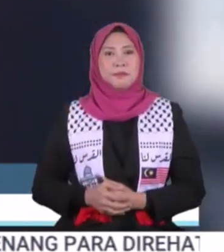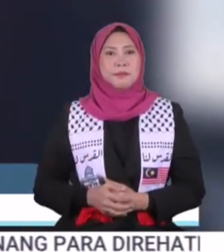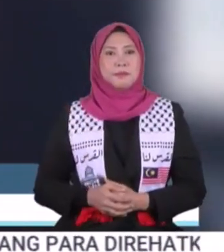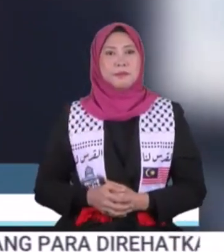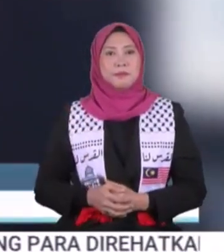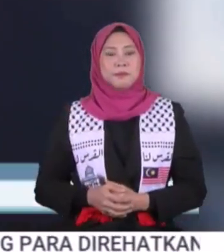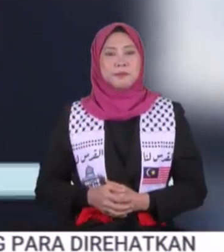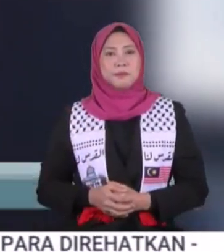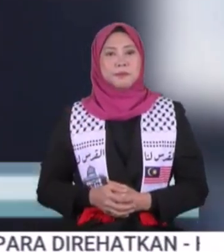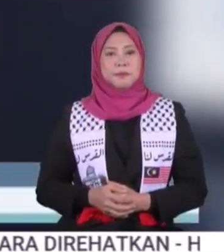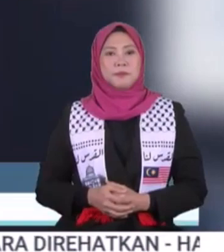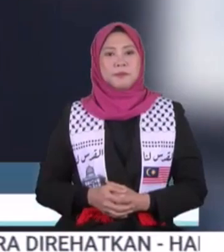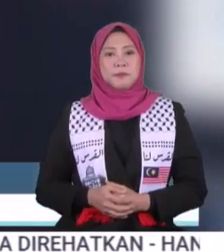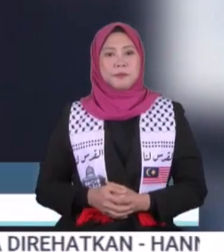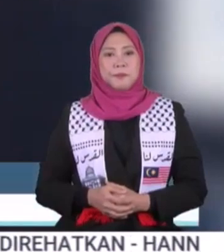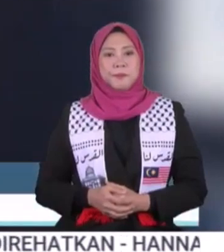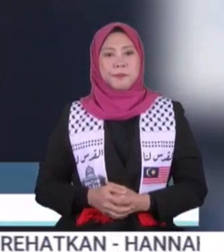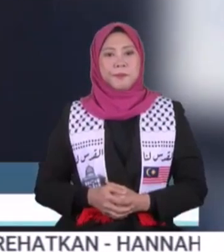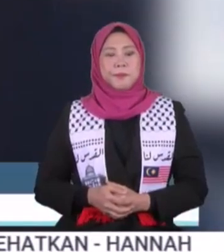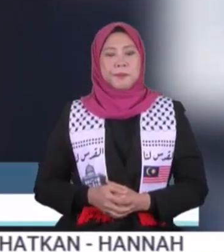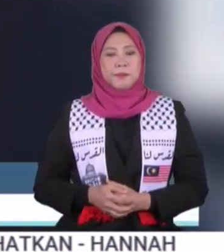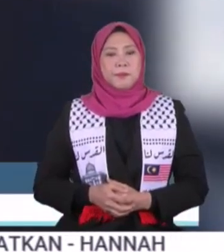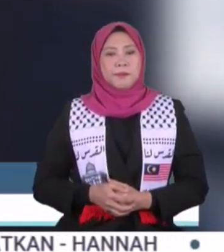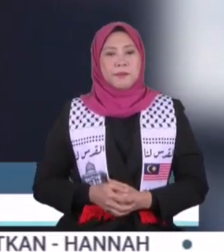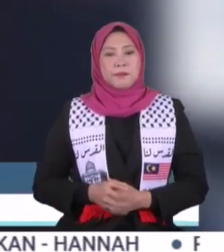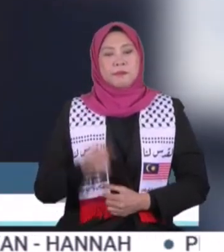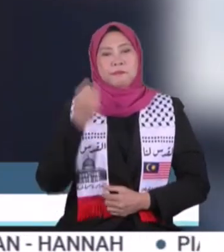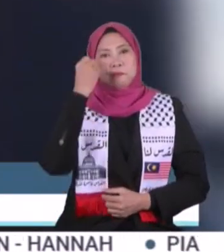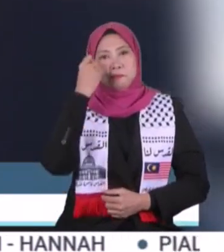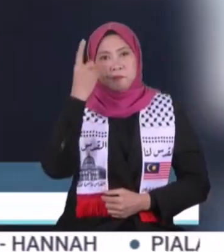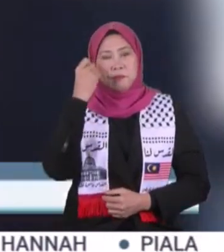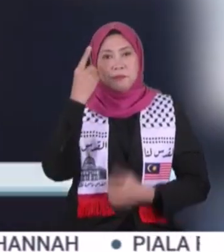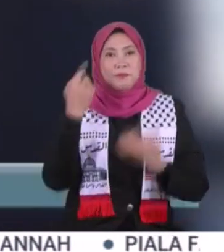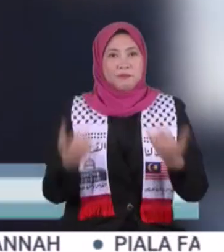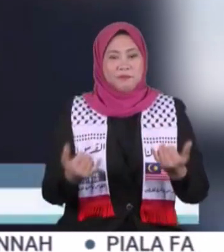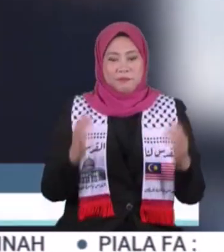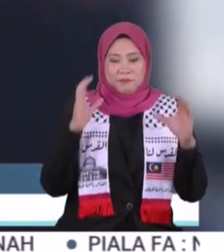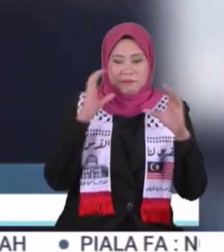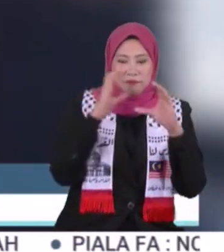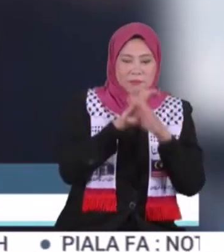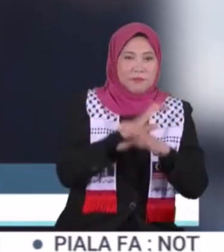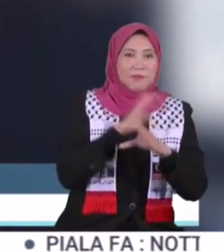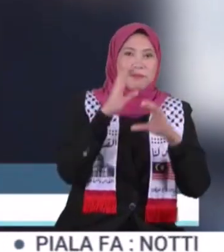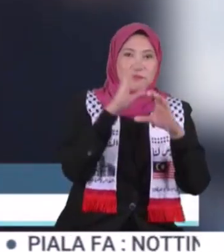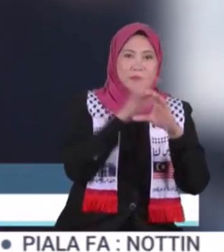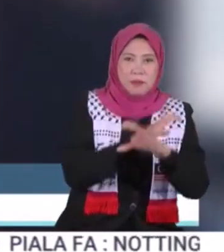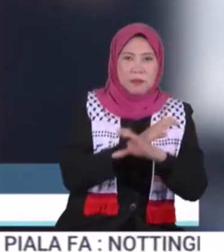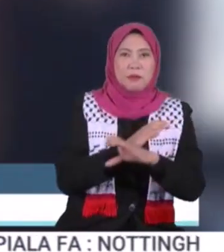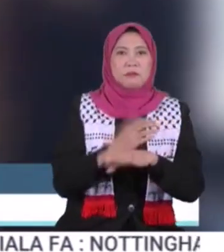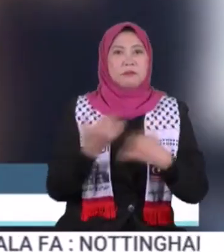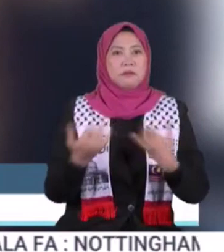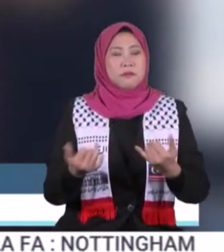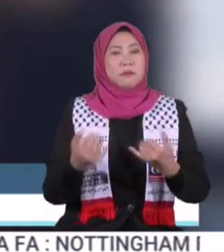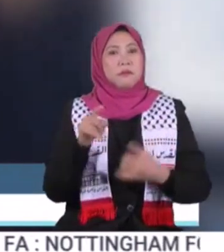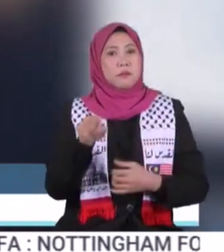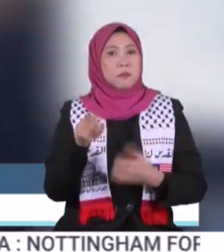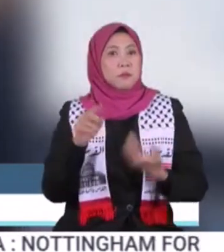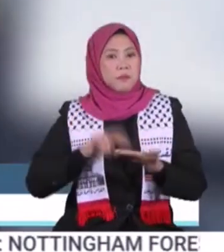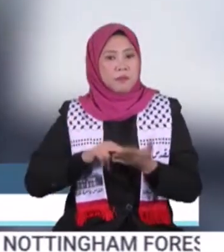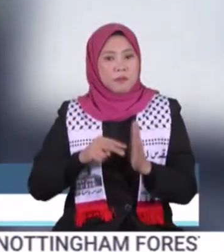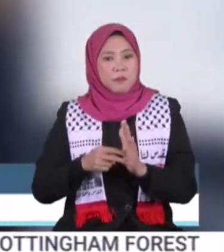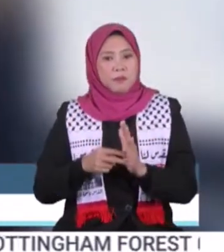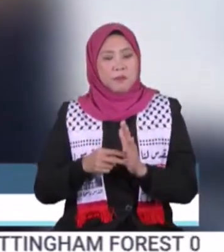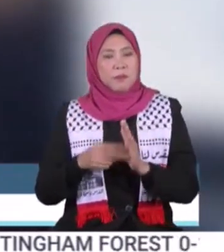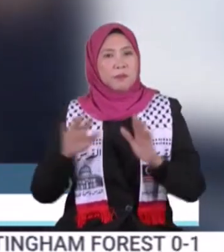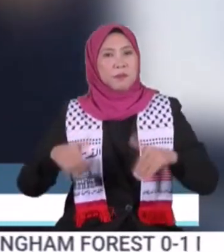we need to understand what the some of the challenges are also given that we have not yet fully